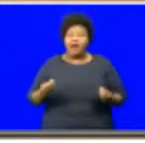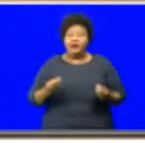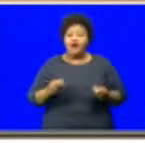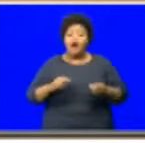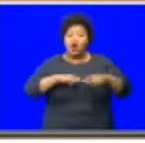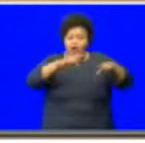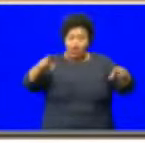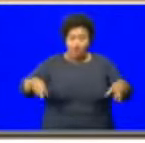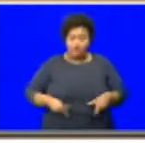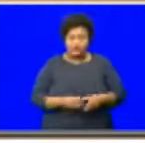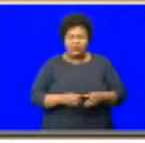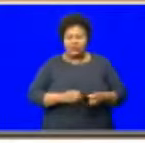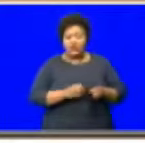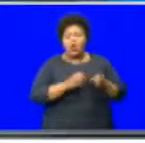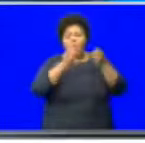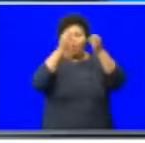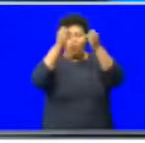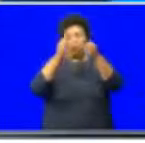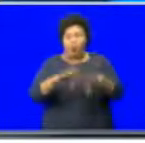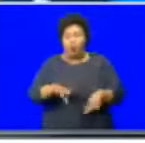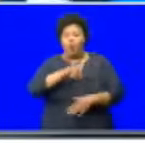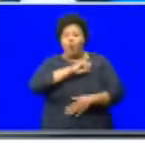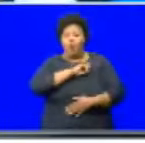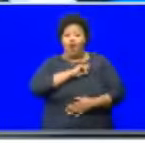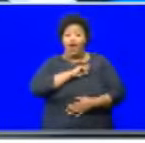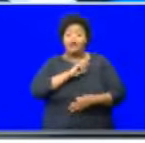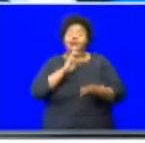labantwana ngetinzabade elicansi.